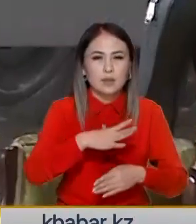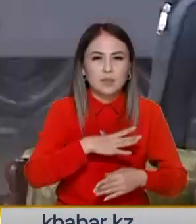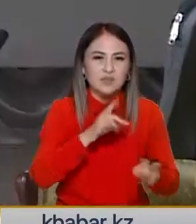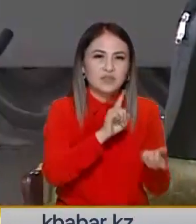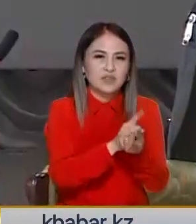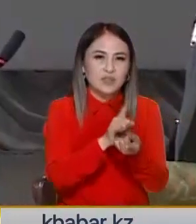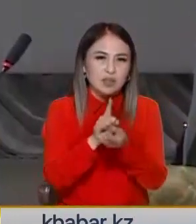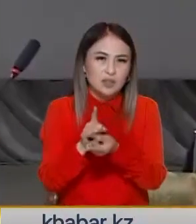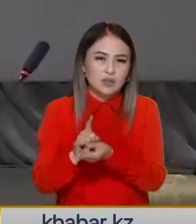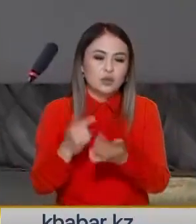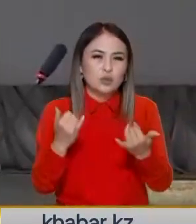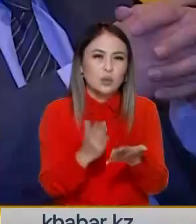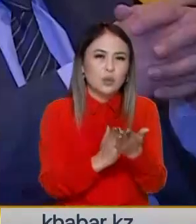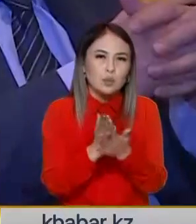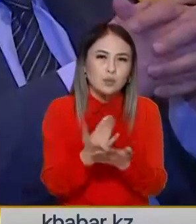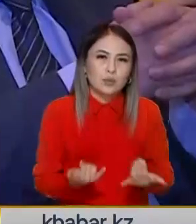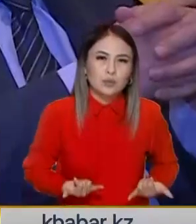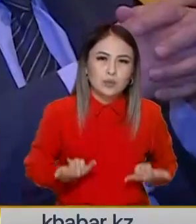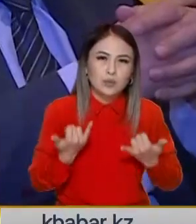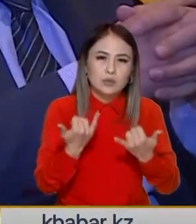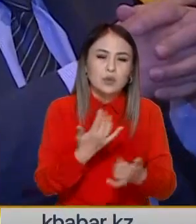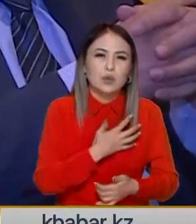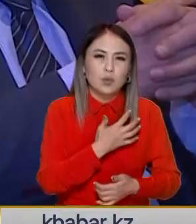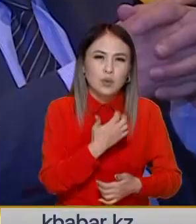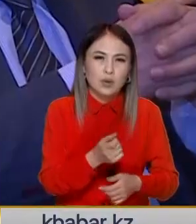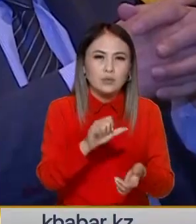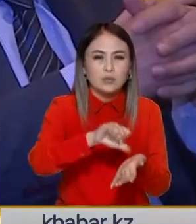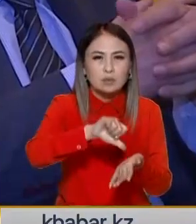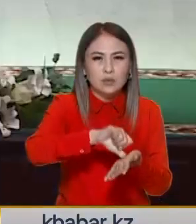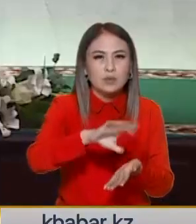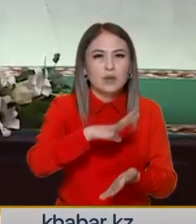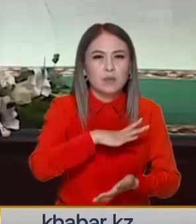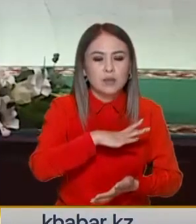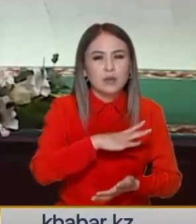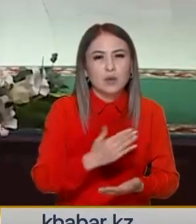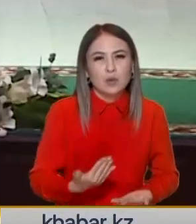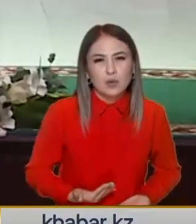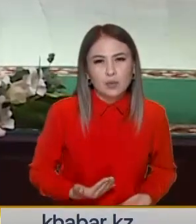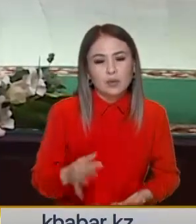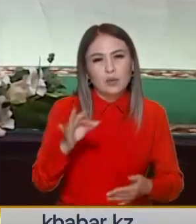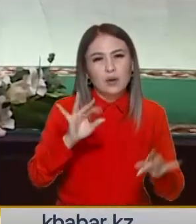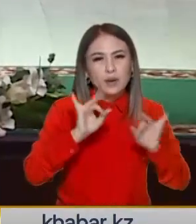өтті. Саналы ғұмырын сахнаға арнап, ұлт руханиятына сүбелі үлес қосқан ардагер өмір